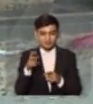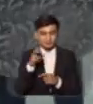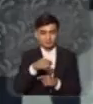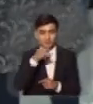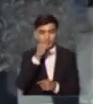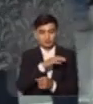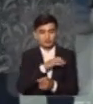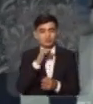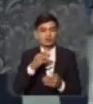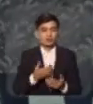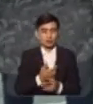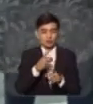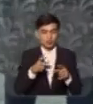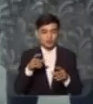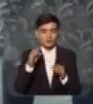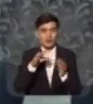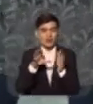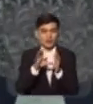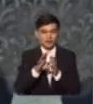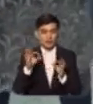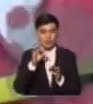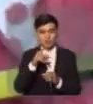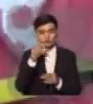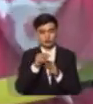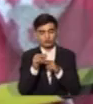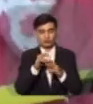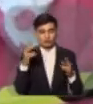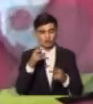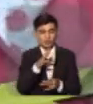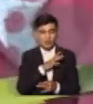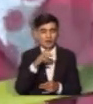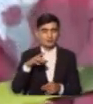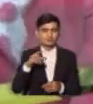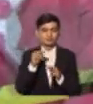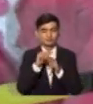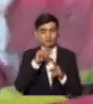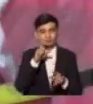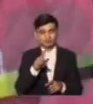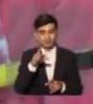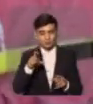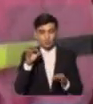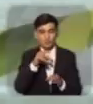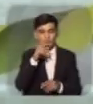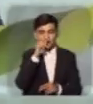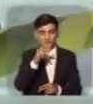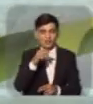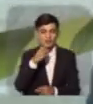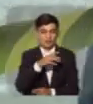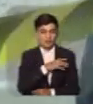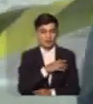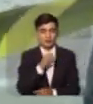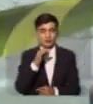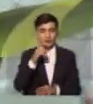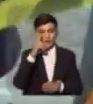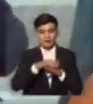болмапты. Ал тұрғындар тілсіз жау электр құрылғысына жөндеу жұмыстарын жүргізген мамандардың салғырттығының салдары деп отыр. Әкімшілік,